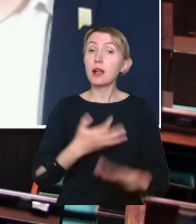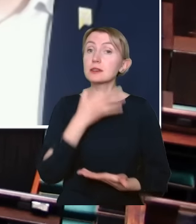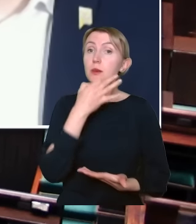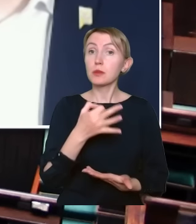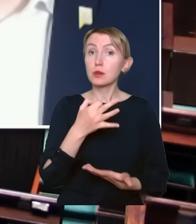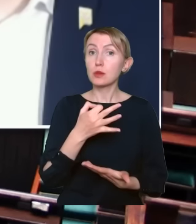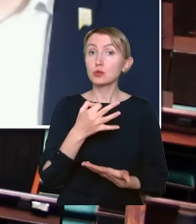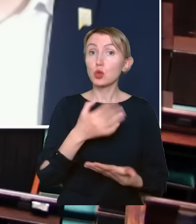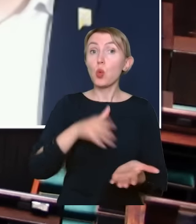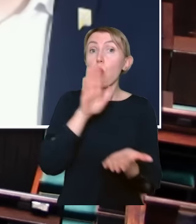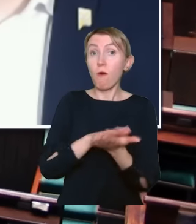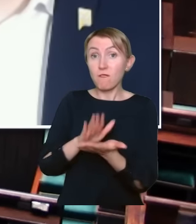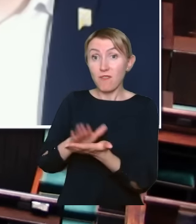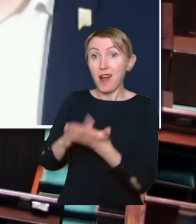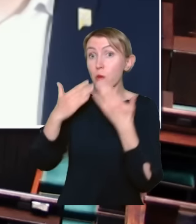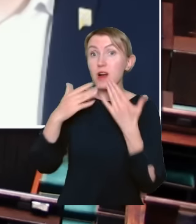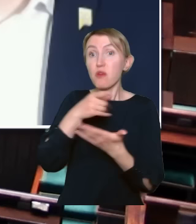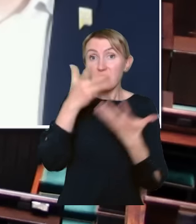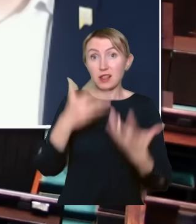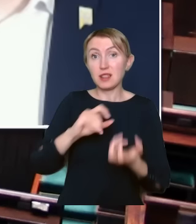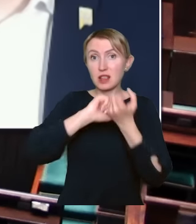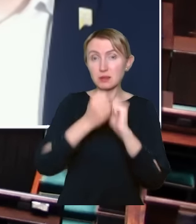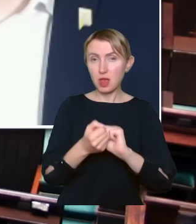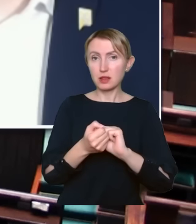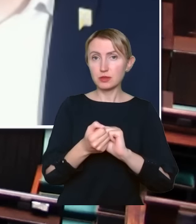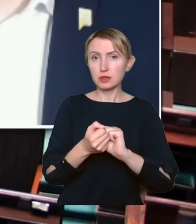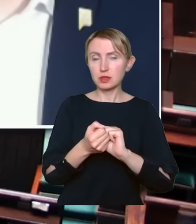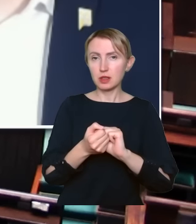pomocy uchwał państwo będą chcieli zmienić